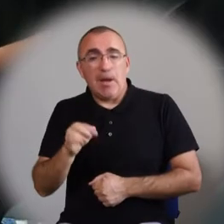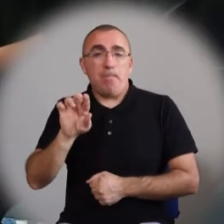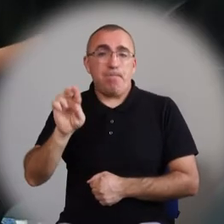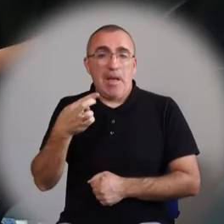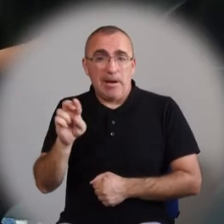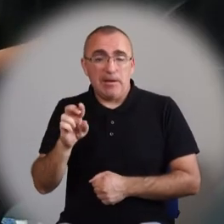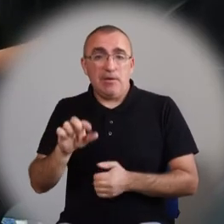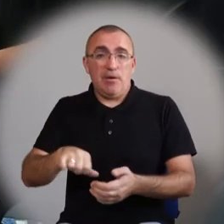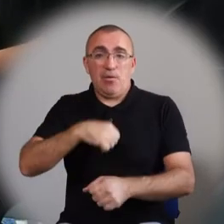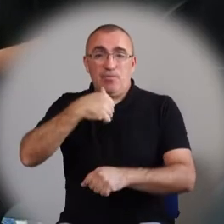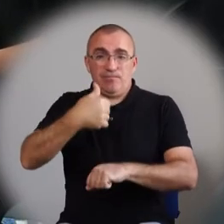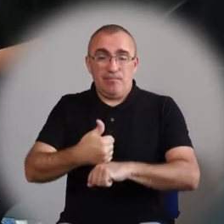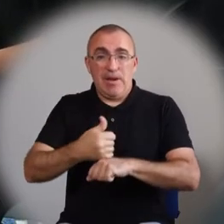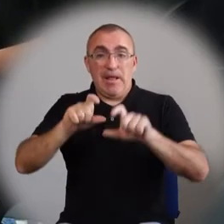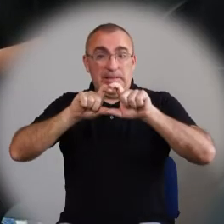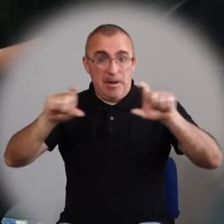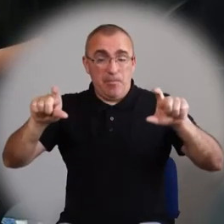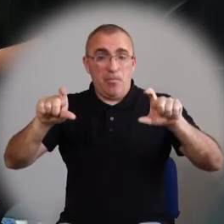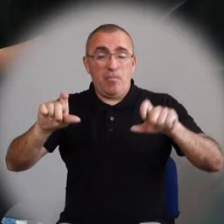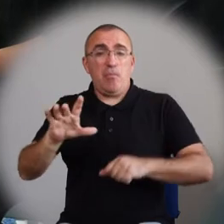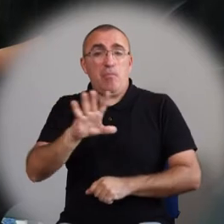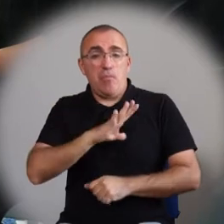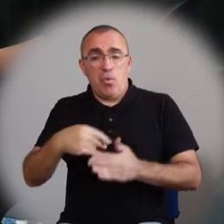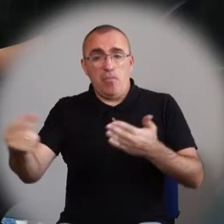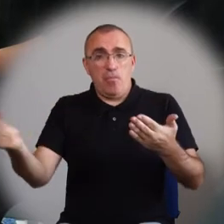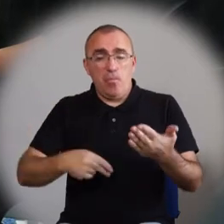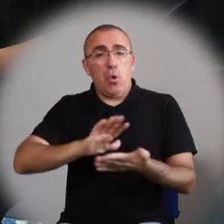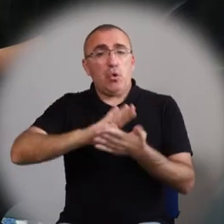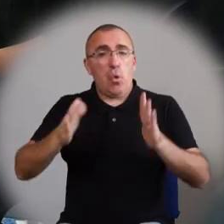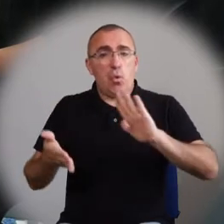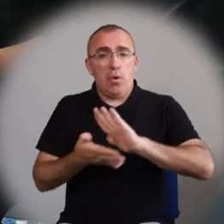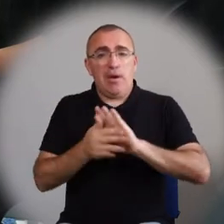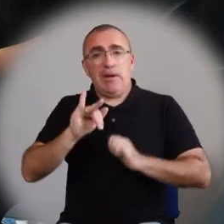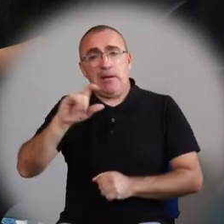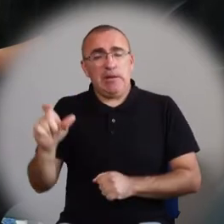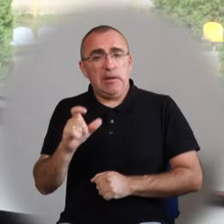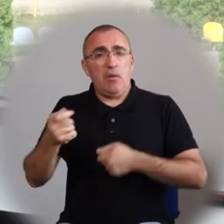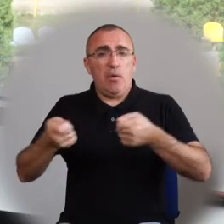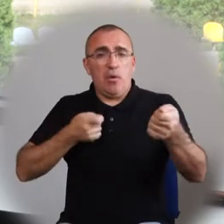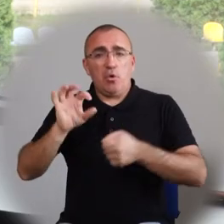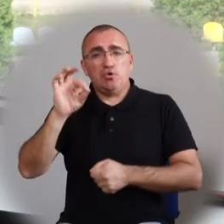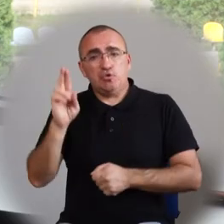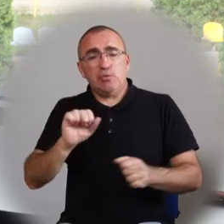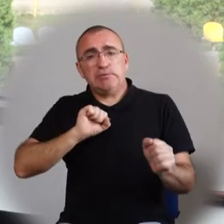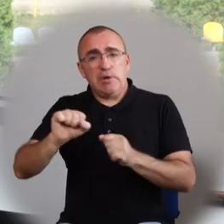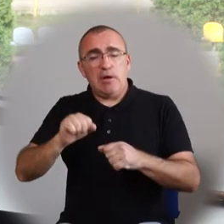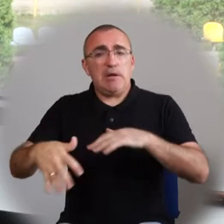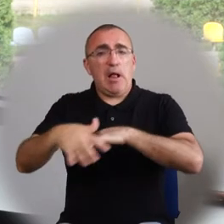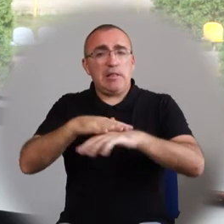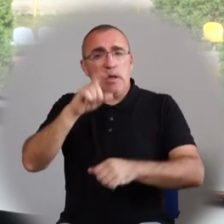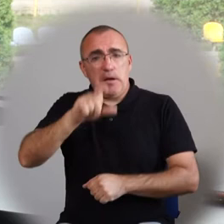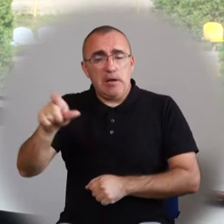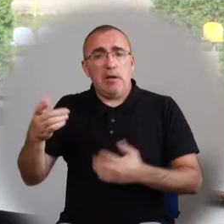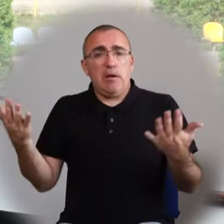в лютому-березні, прийшовши, очолювши департамент, були підписані договори із управліннями